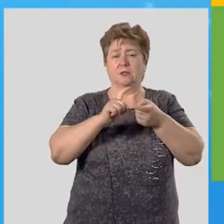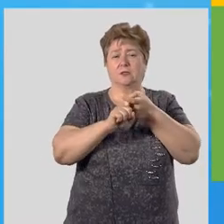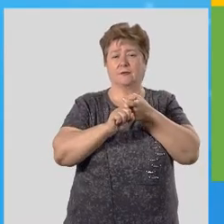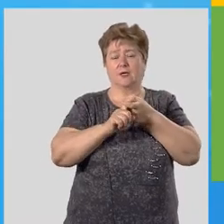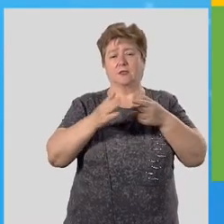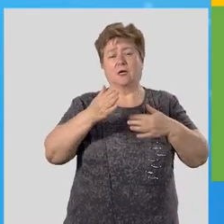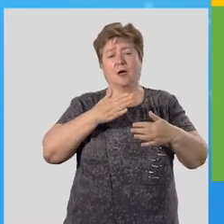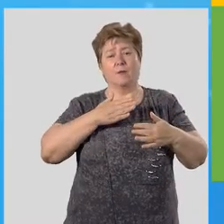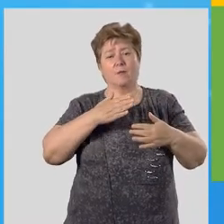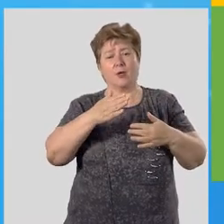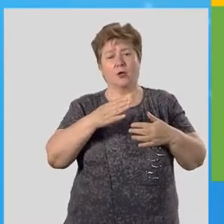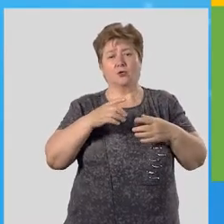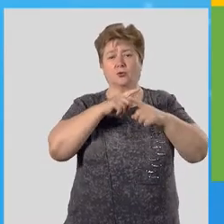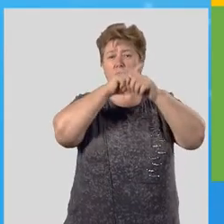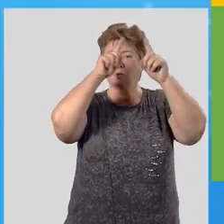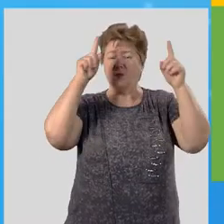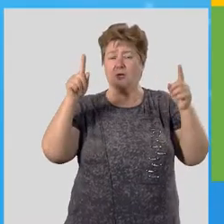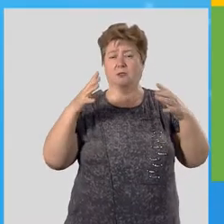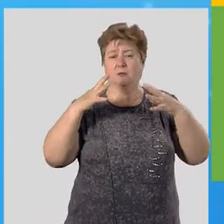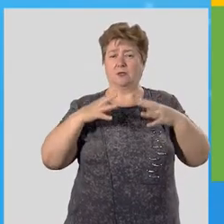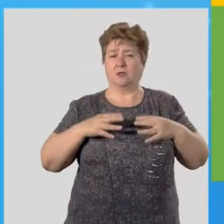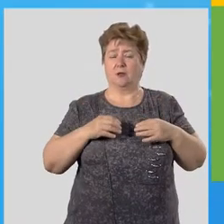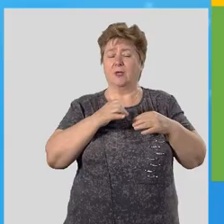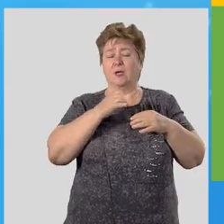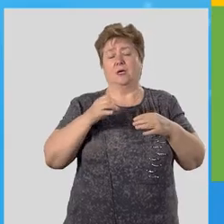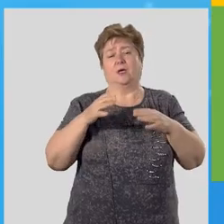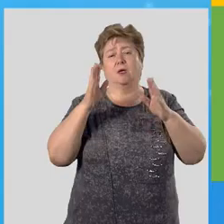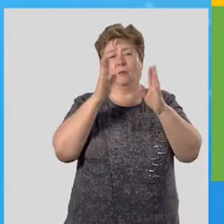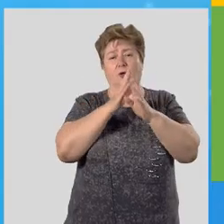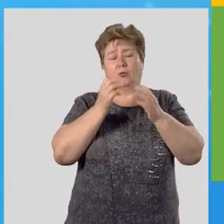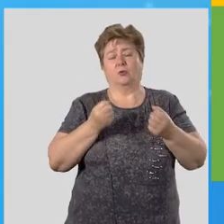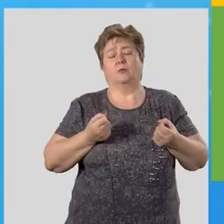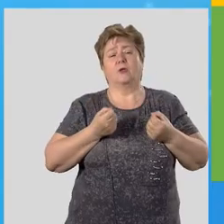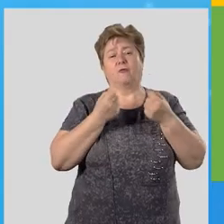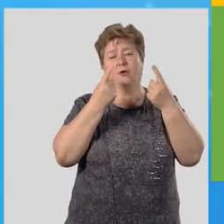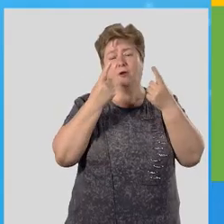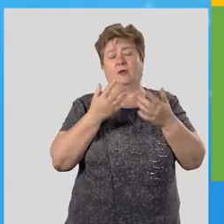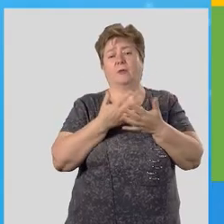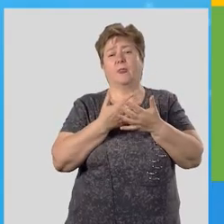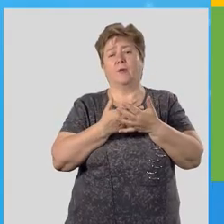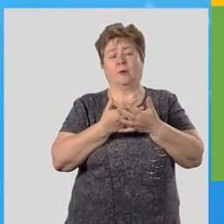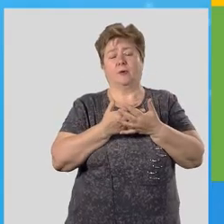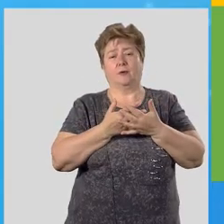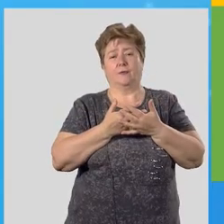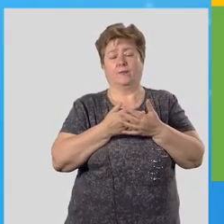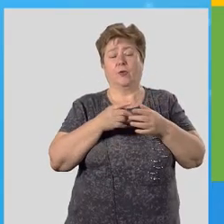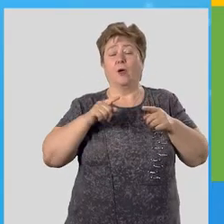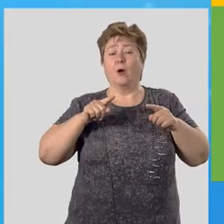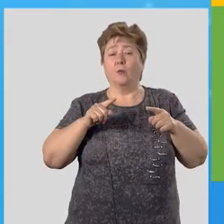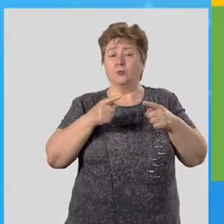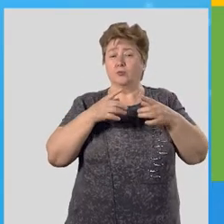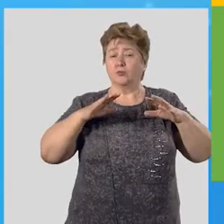связь между небесными телами и природными явлениями. Например, от